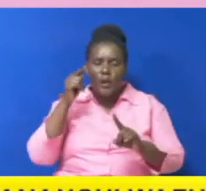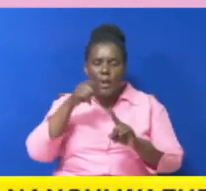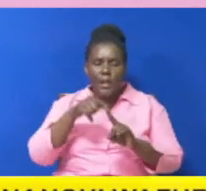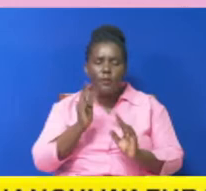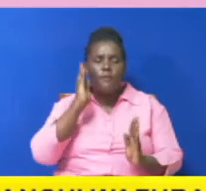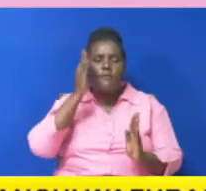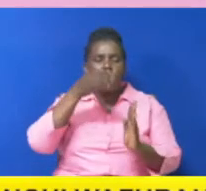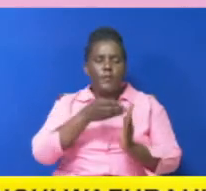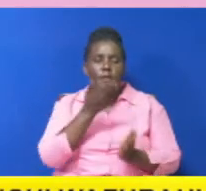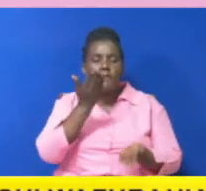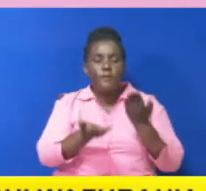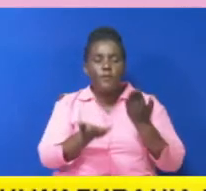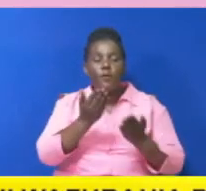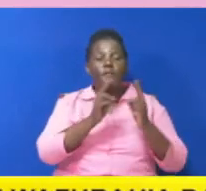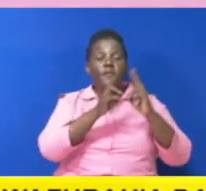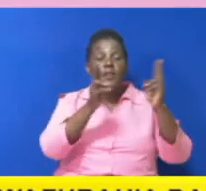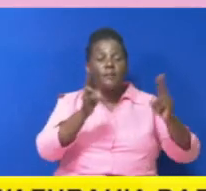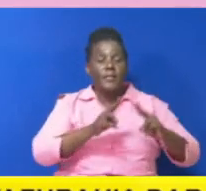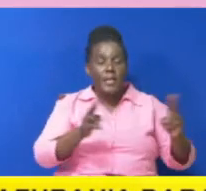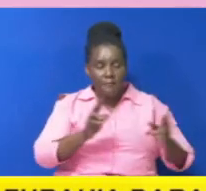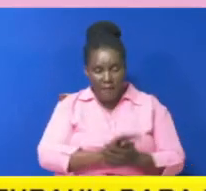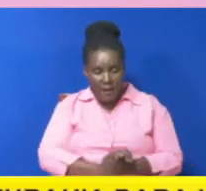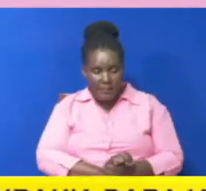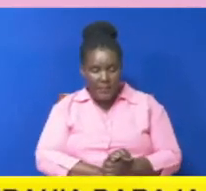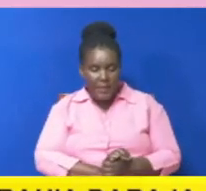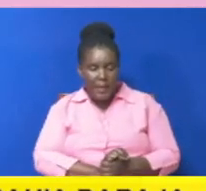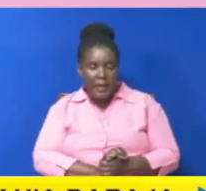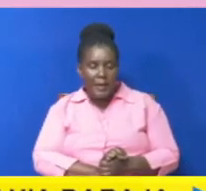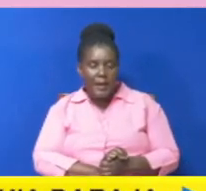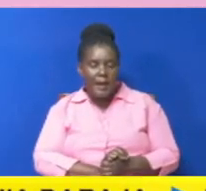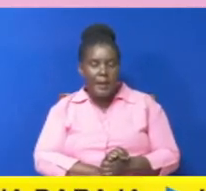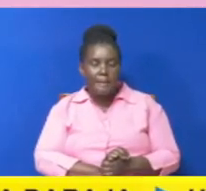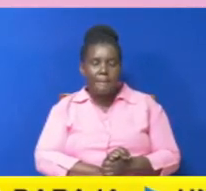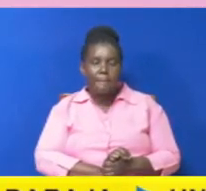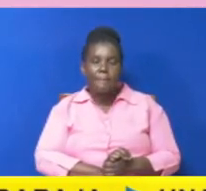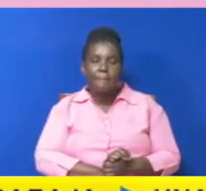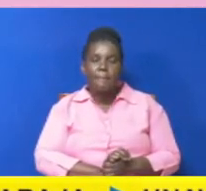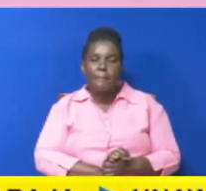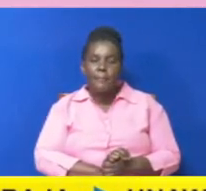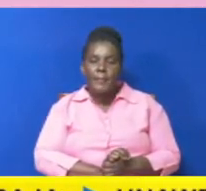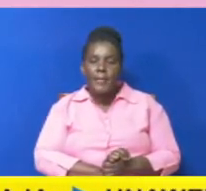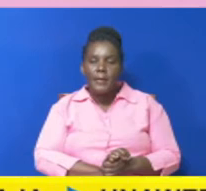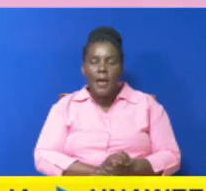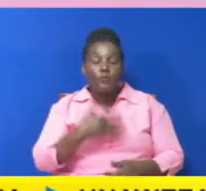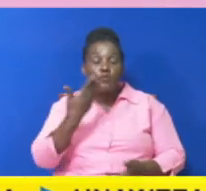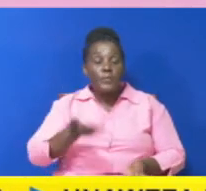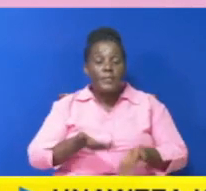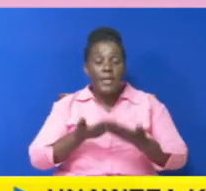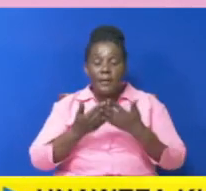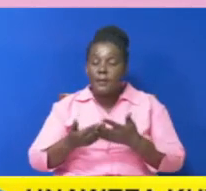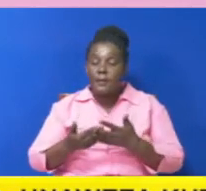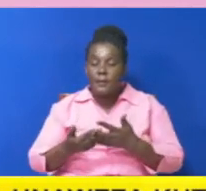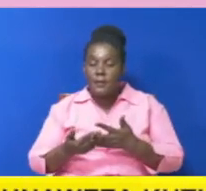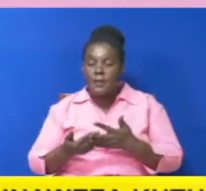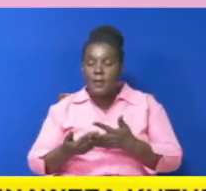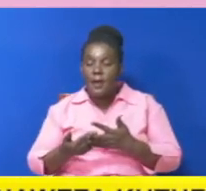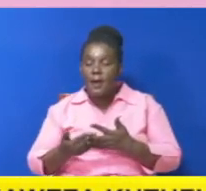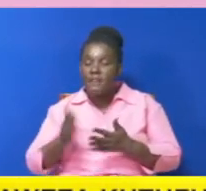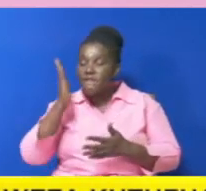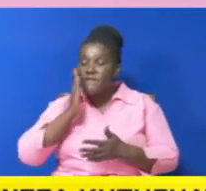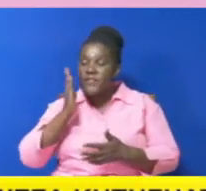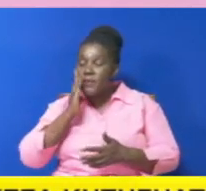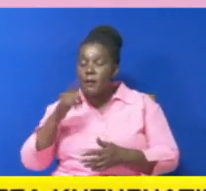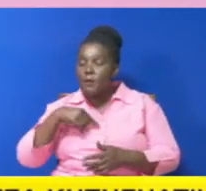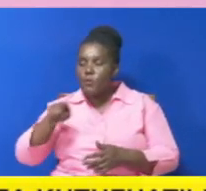kuandaa mashindano mbalimbali ya ndani ya nchi, kikanda na kimataifa, na kuwawezesha Watanzania